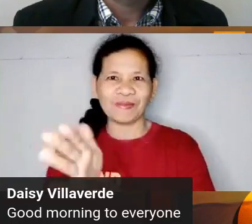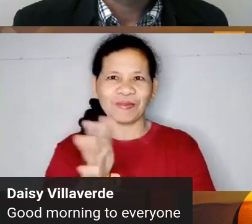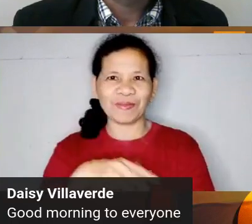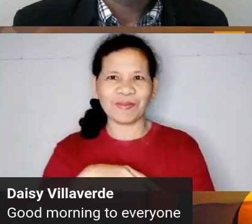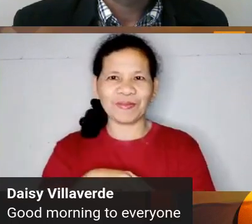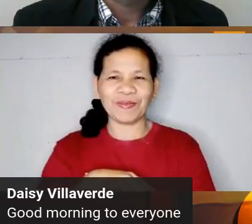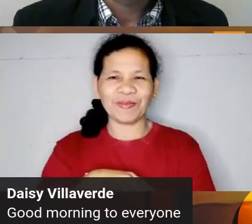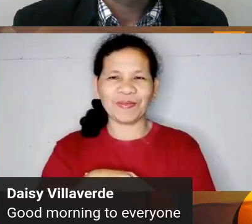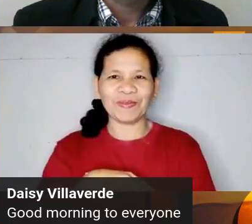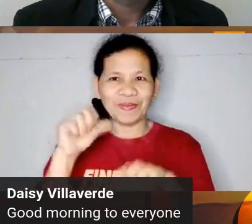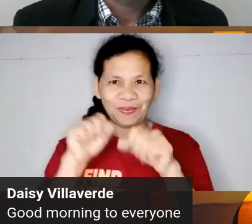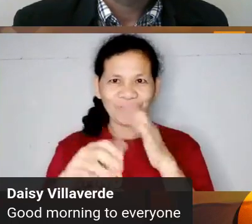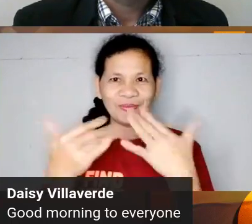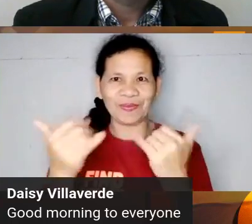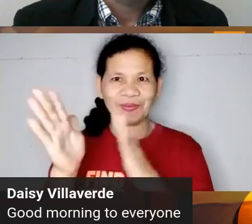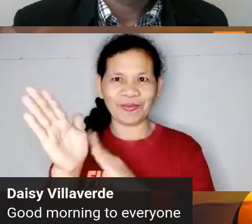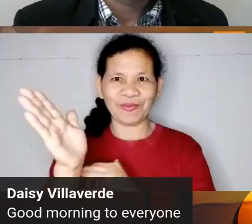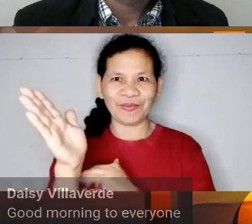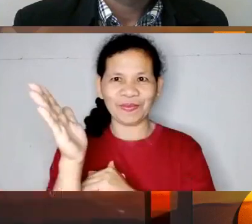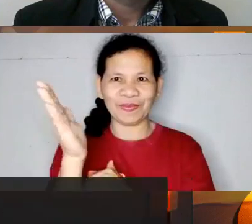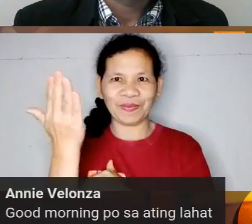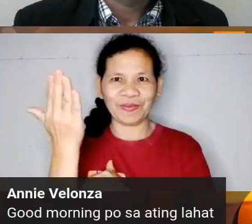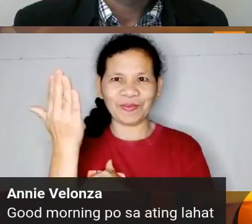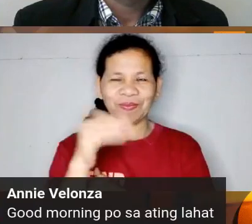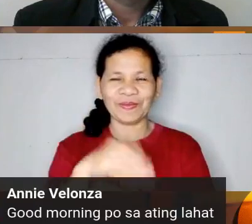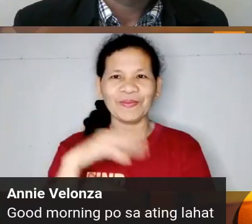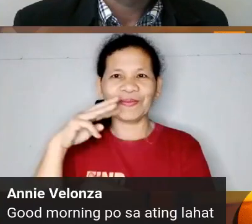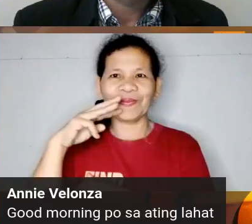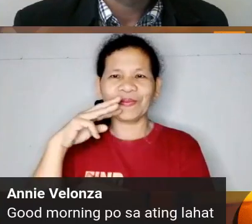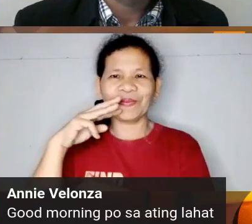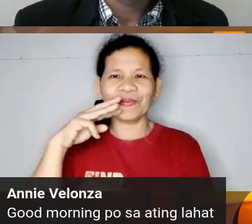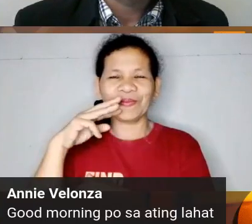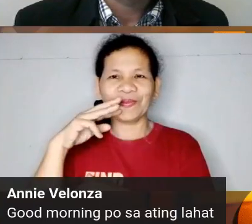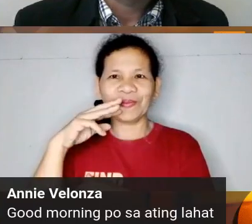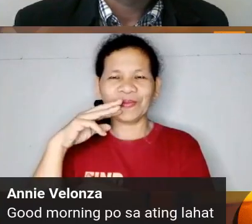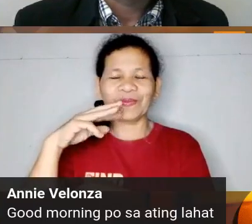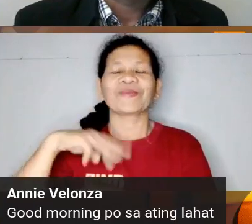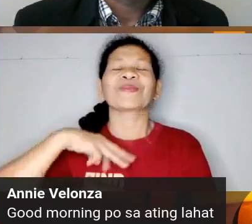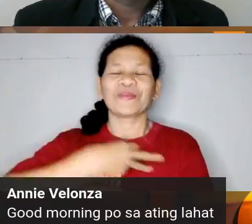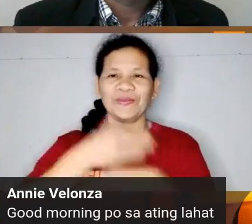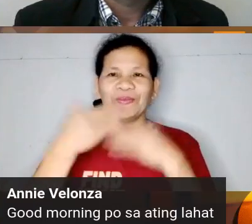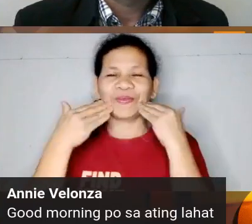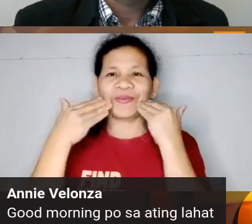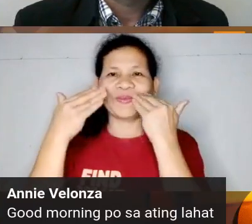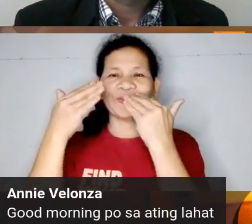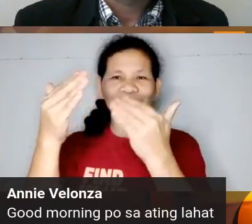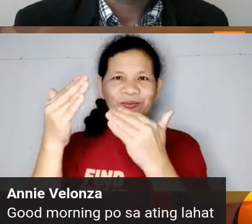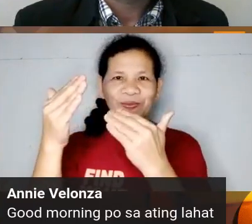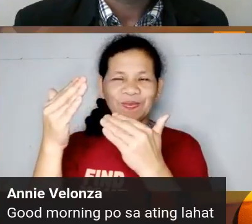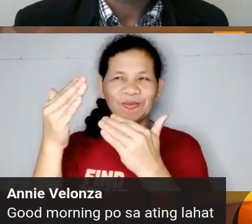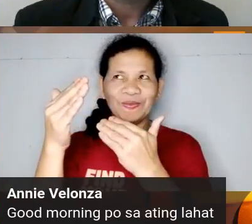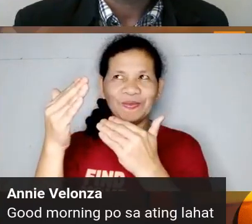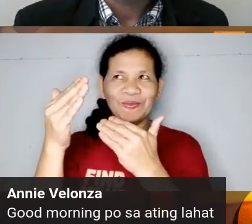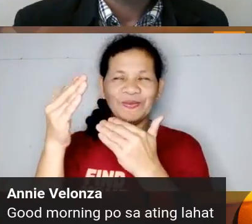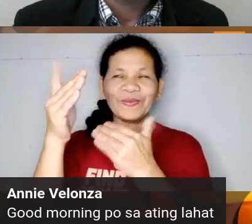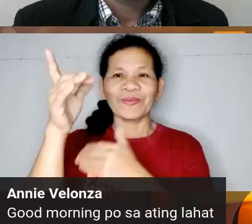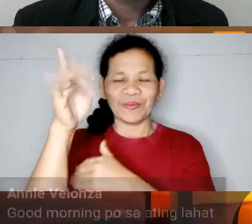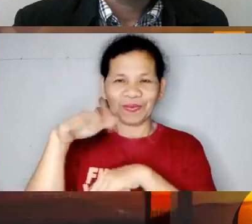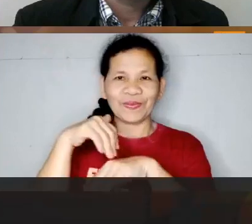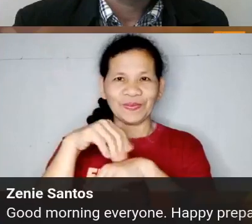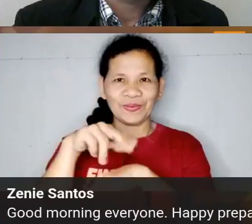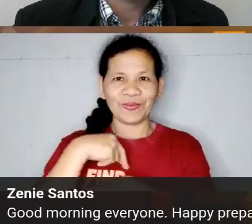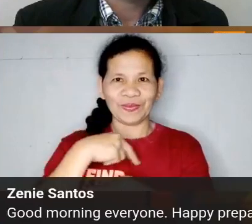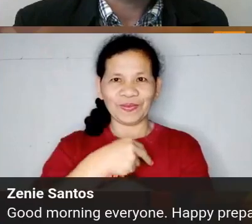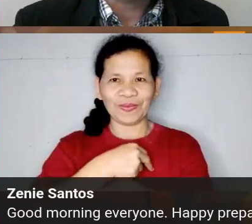Kaya nga sa umaga ito, muli po natin ipagpasalamat. Siya po ay may kanyang mensaherong gagamitin. Andiyan na ba